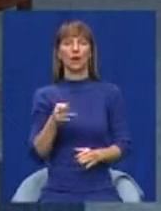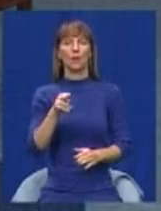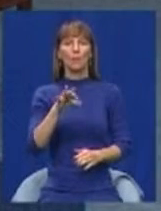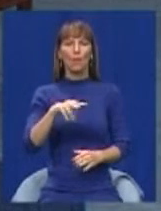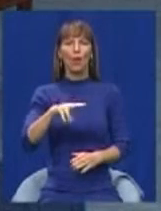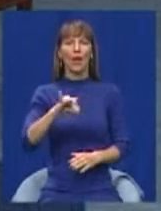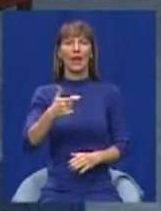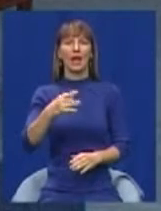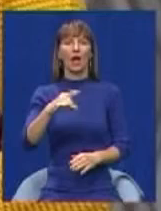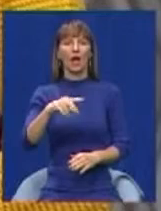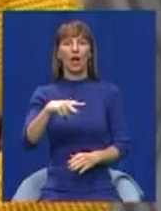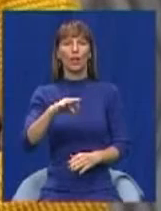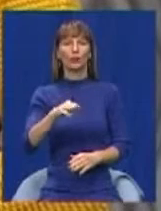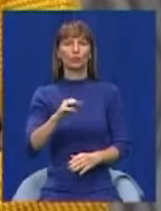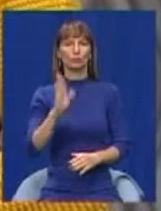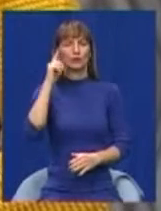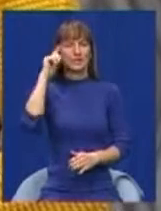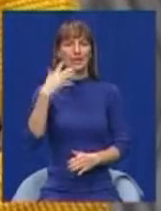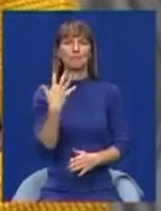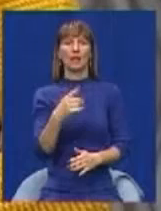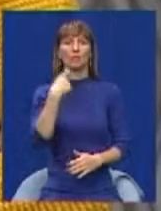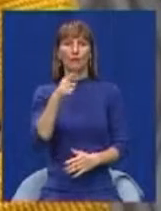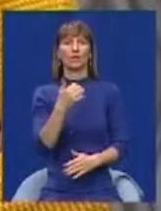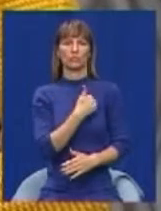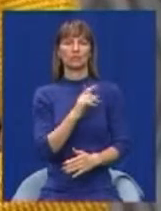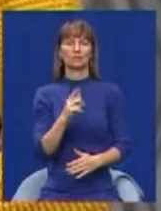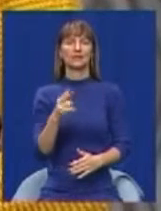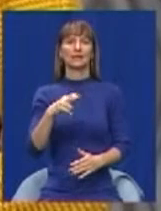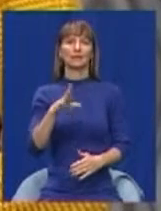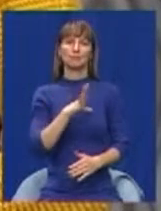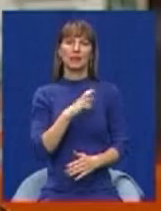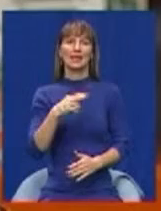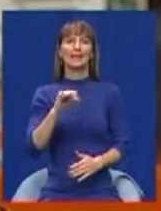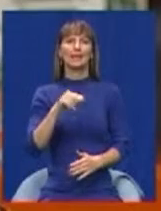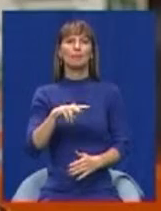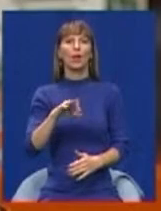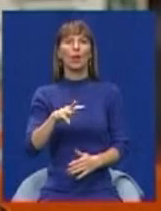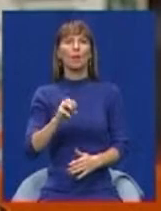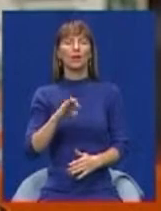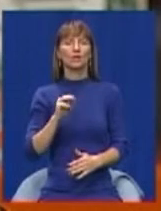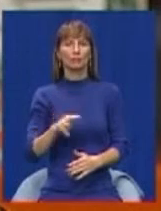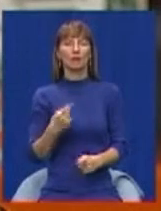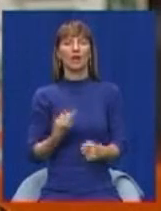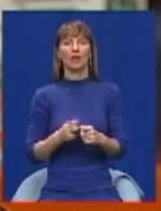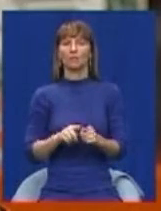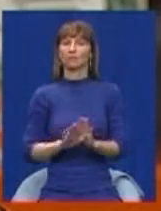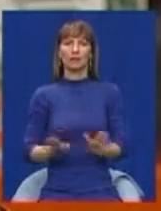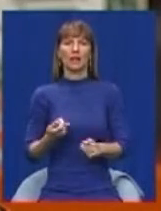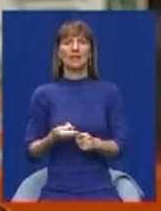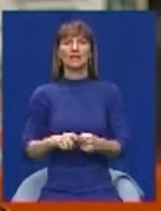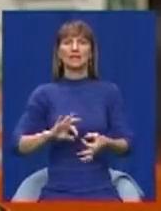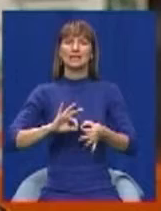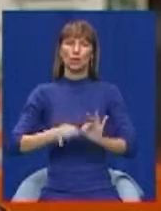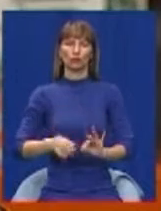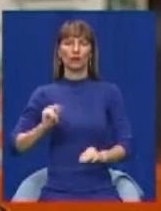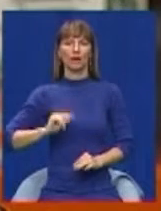ти вже будеш знати аж цілих 5 мов. Як ти вважаєш, чи хотіла б ти бути дипломатом? Ні, ну, тому що це дуже складна